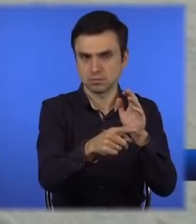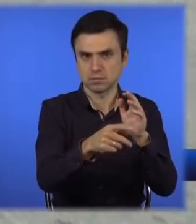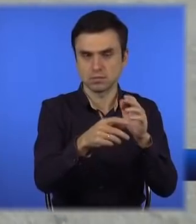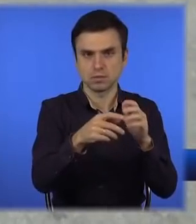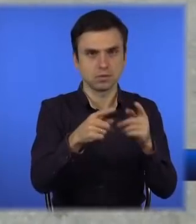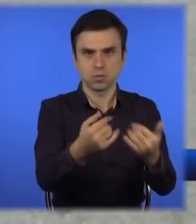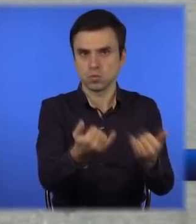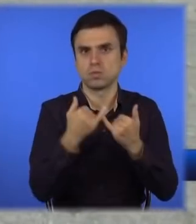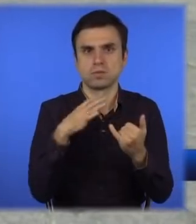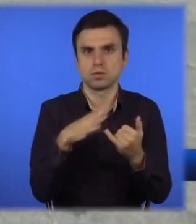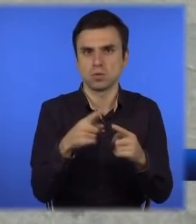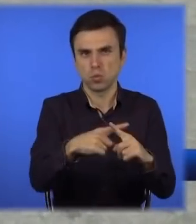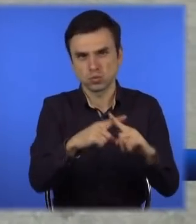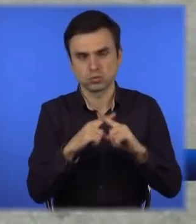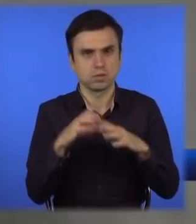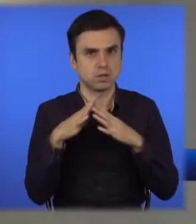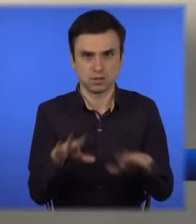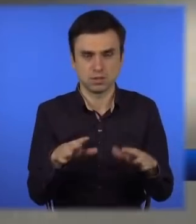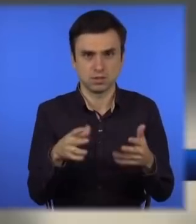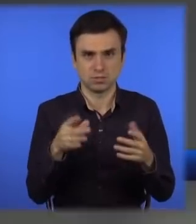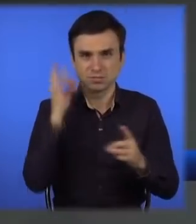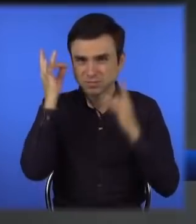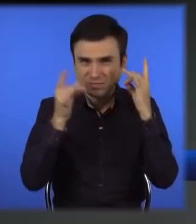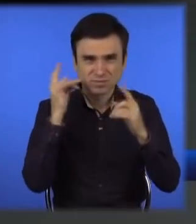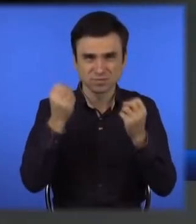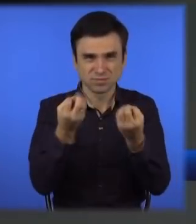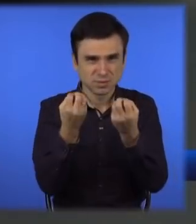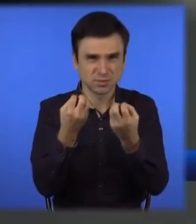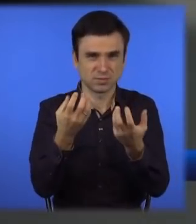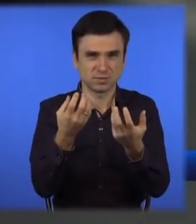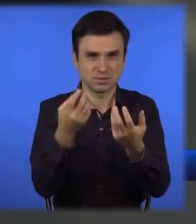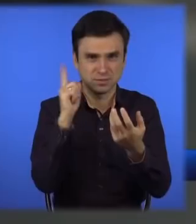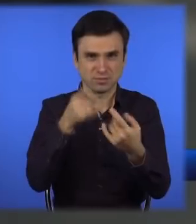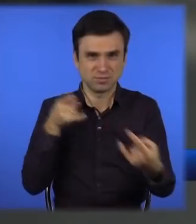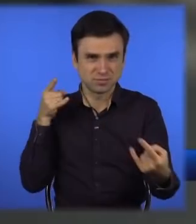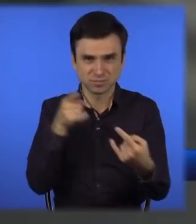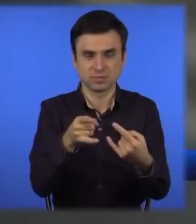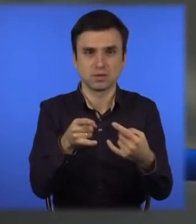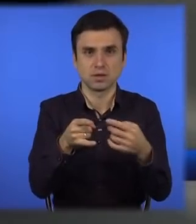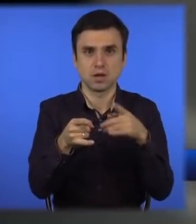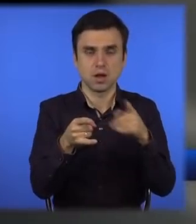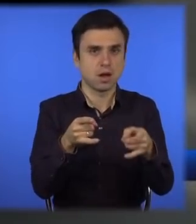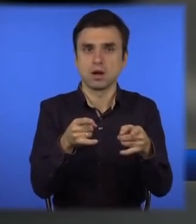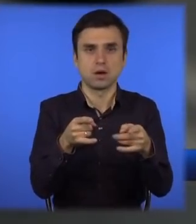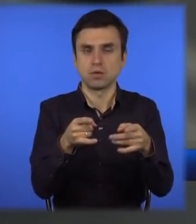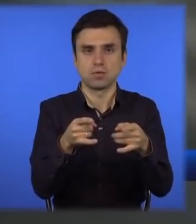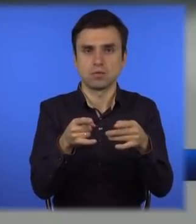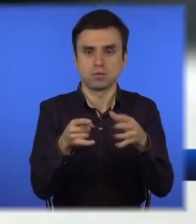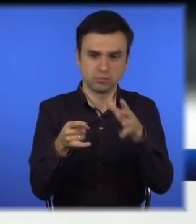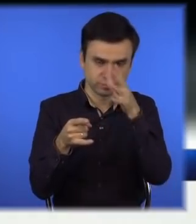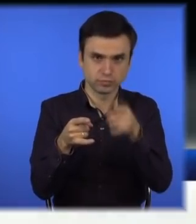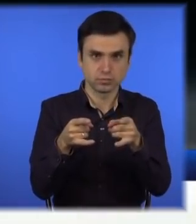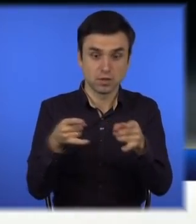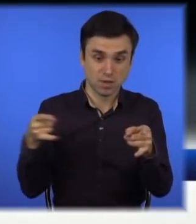рухався із боку 44-го кварталу із ввімкненими проблисковими маячками. ВАЗ-2107, який їхав у